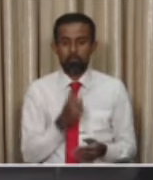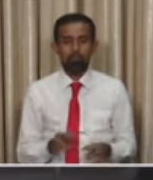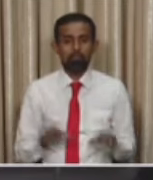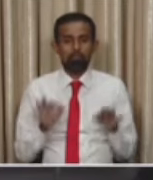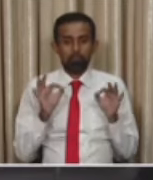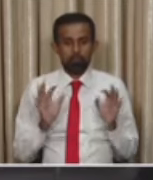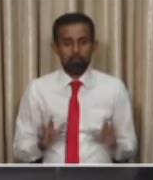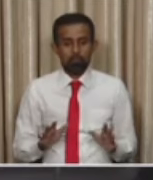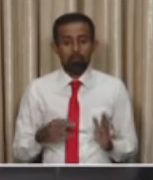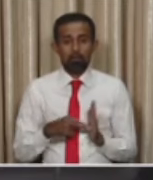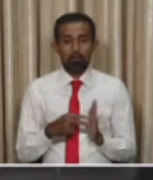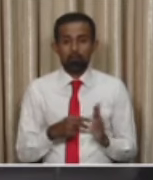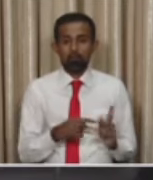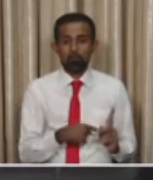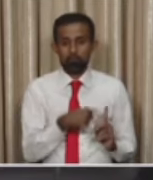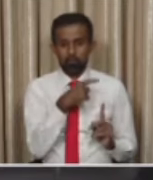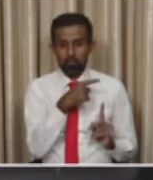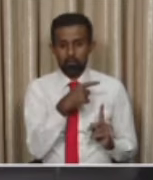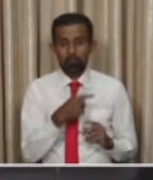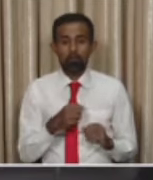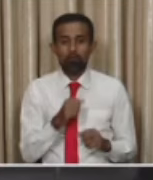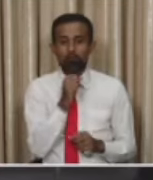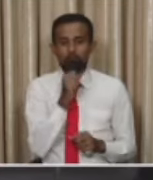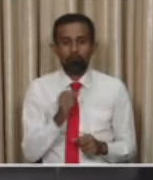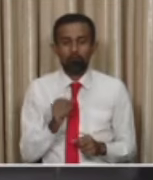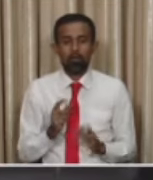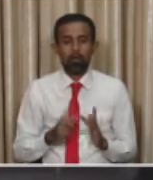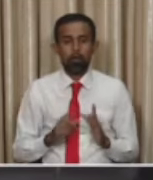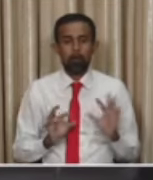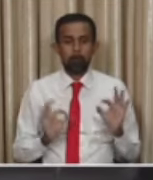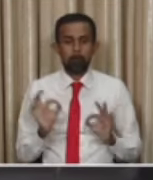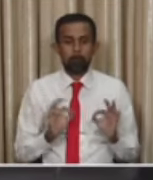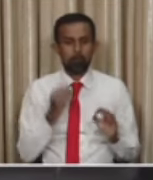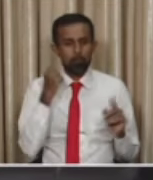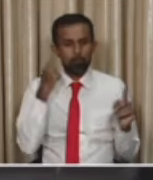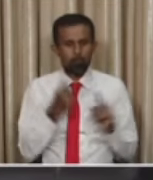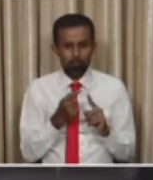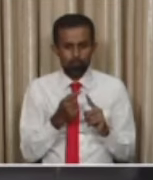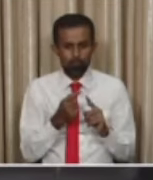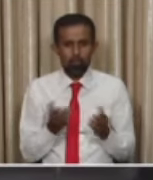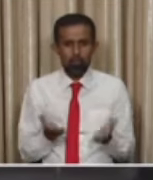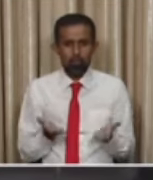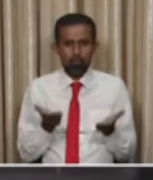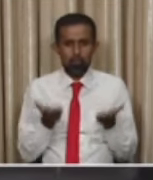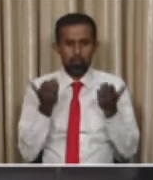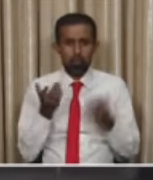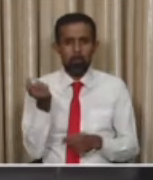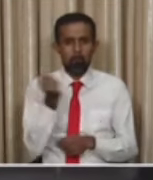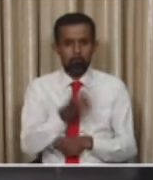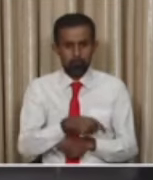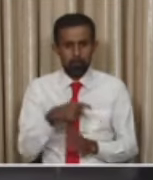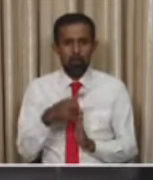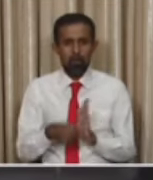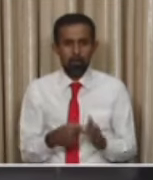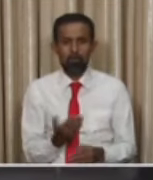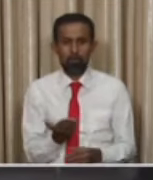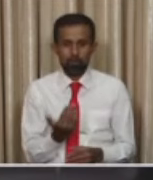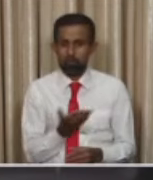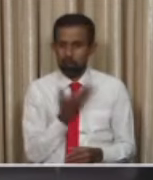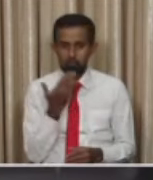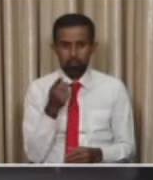රට ආර්ථිකය ඉස්සෙනකොට මේ වැඩිහිටියන්ගේ පොලිය ගැන පොඩ්ඩක් පොඩ හරි උස්සගෙන යන ප්ලෑන් එකක් රටට ඉදිරිපත් කරන්න පුළුවන්